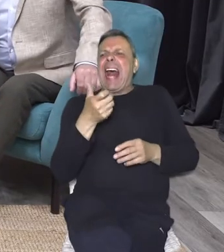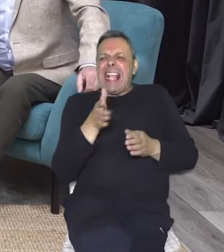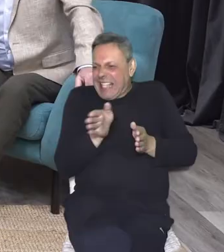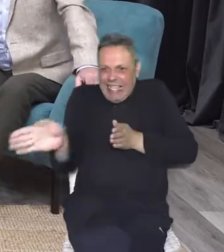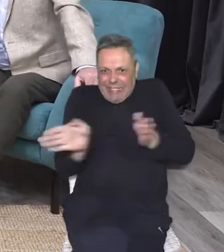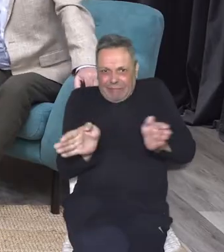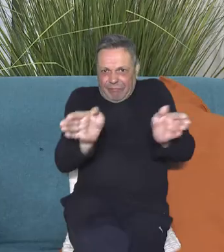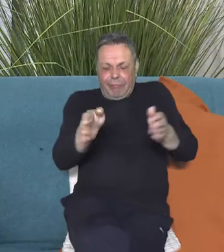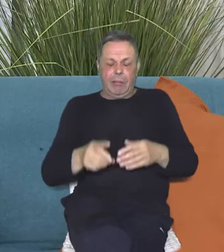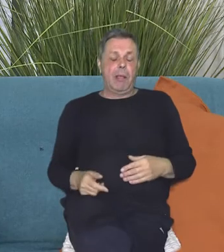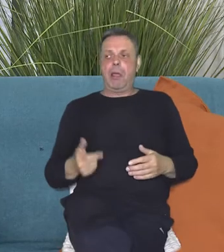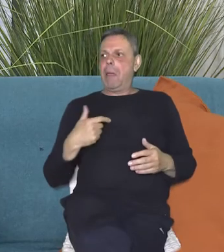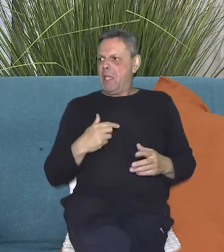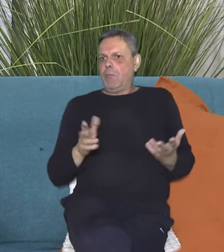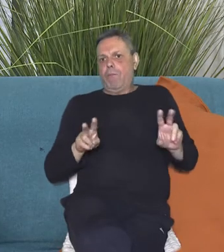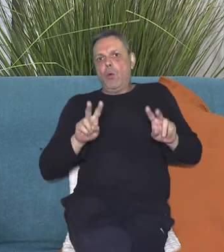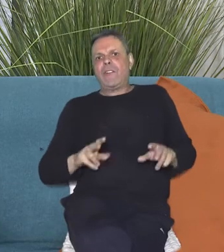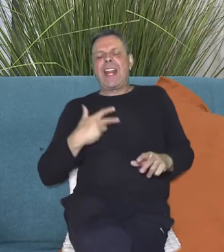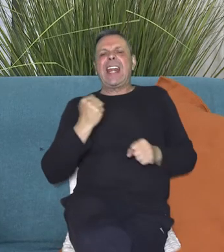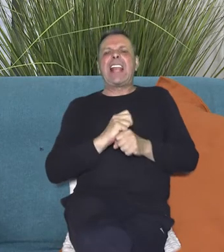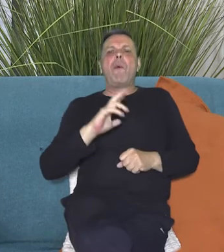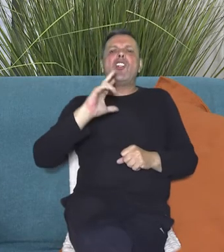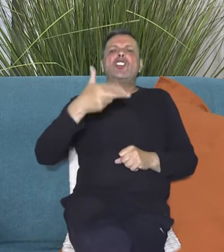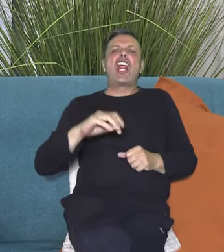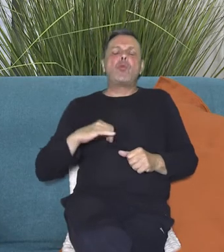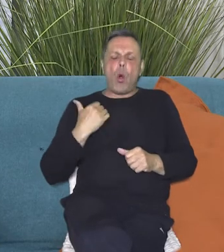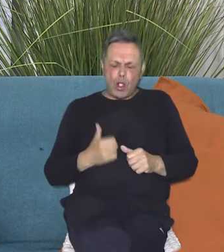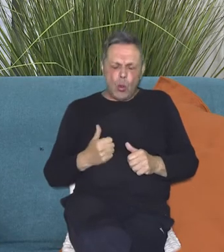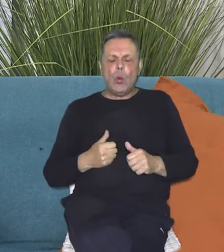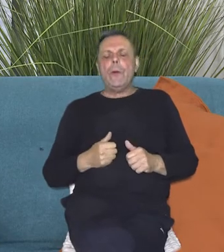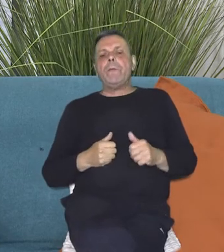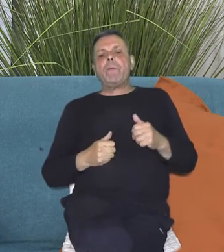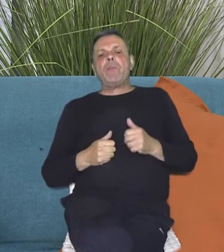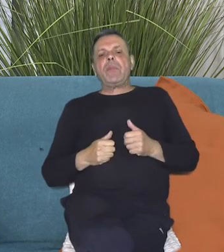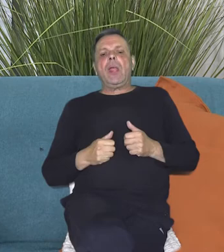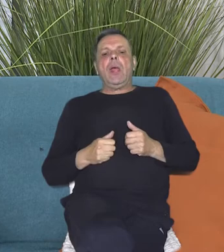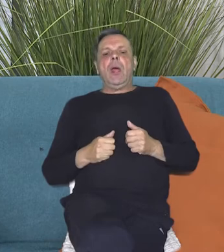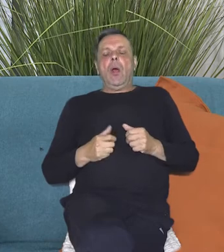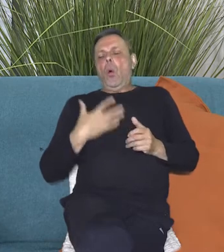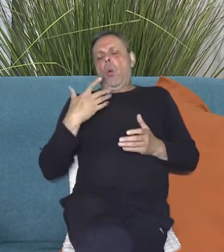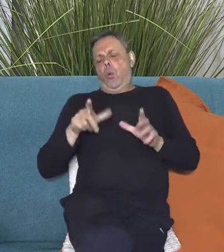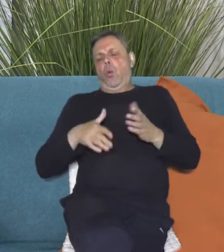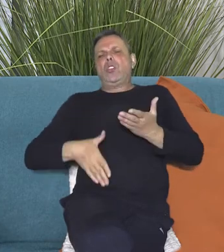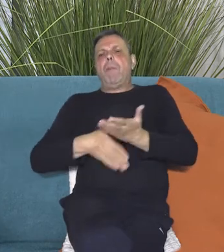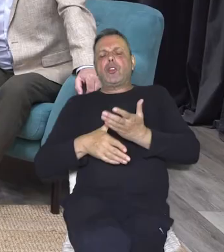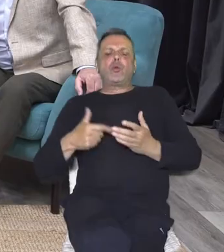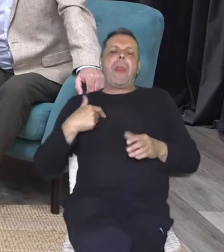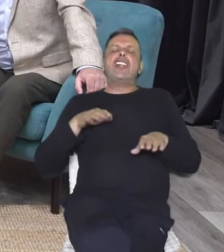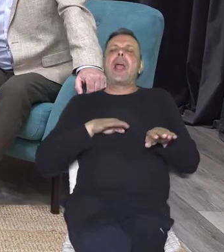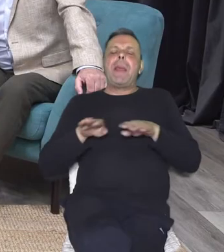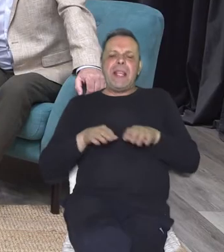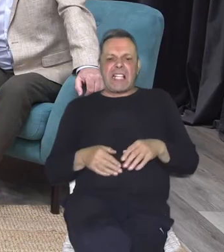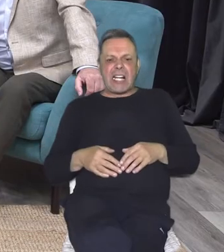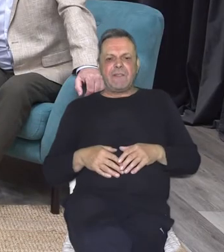rukavce. I mi smo, evo jedan kuriozitet, da već radimo treću godinu inicijativu moju i Nacionalnog parka Una uz podršku